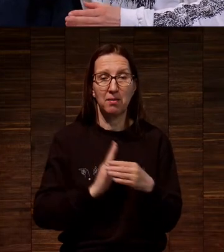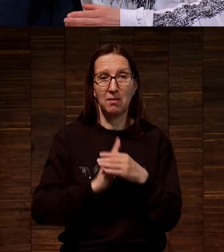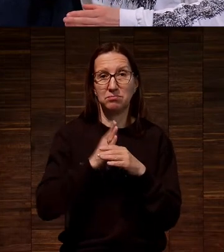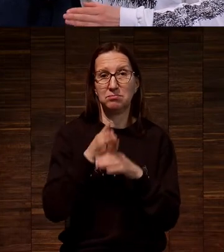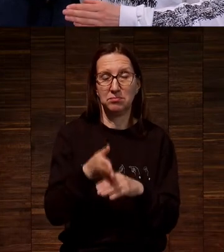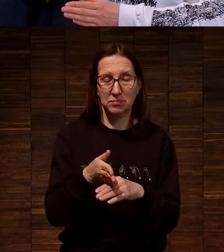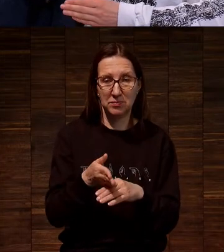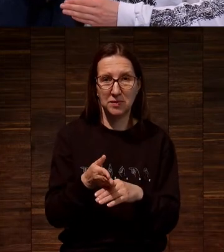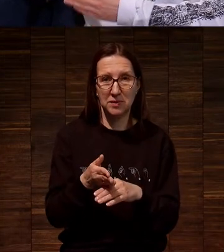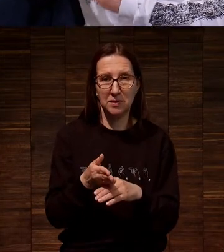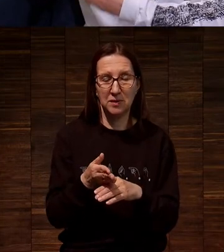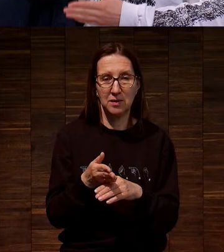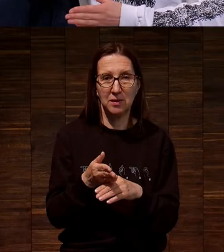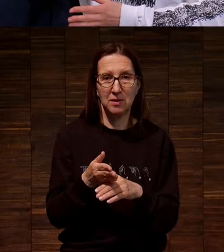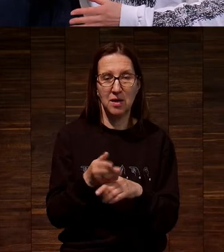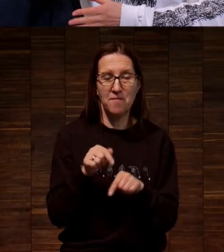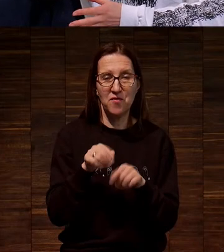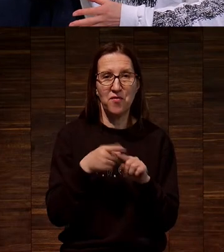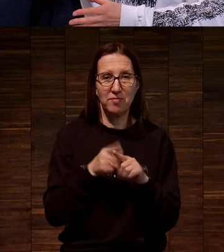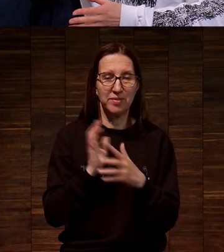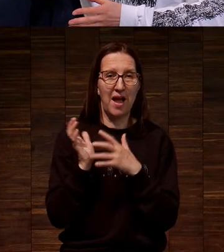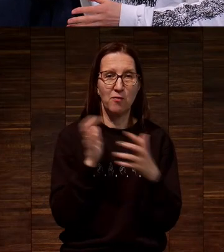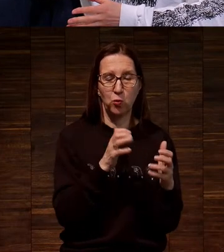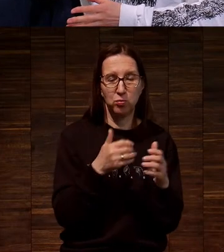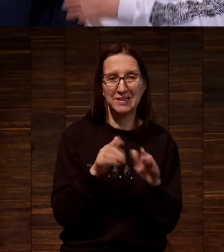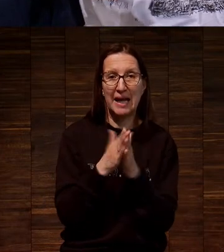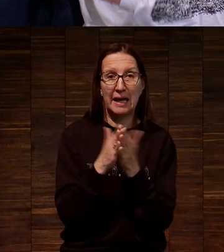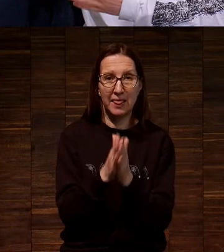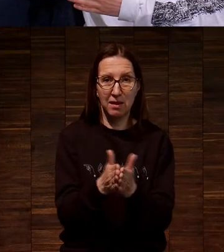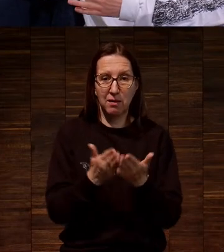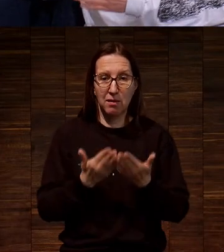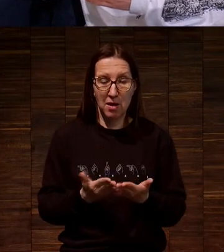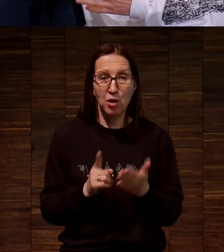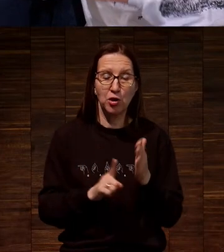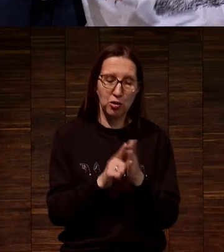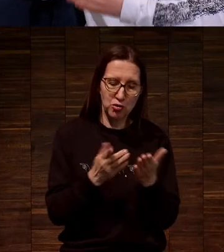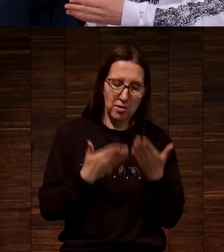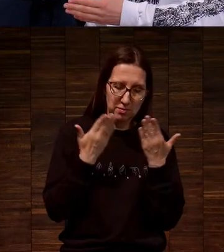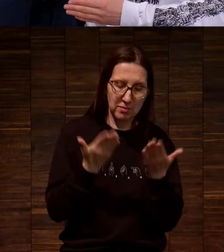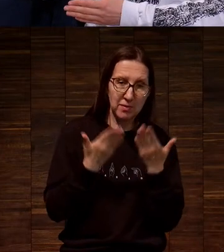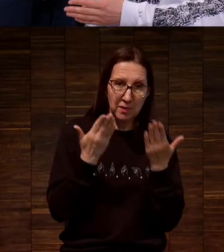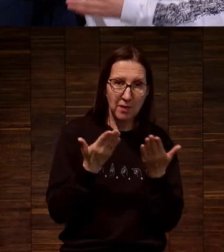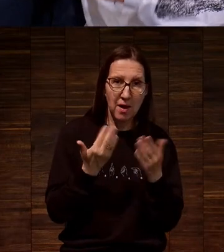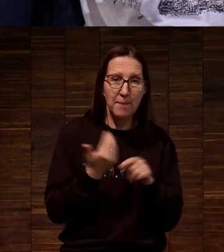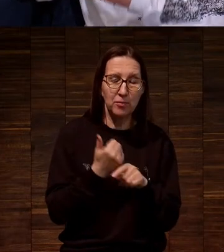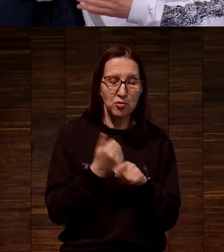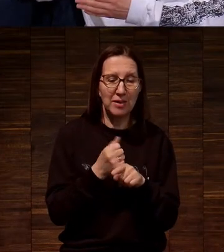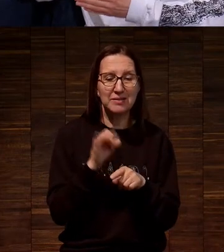книгами в этот автобус и начинали чтение. Они подходили к